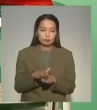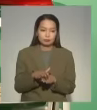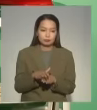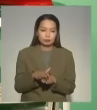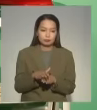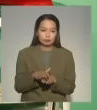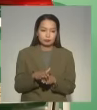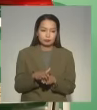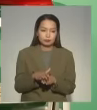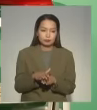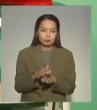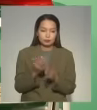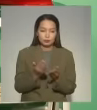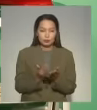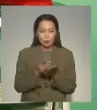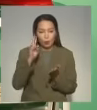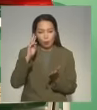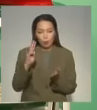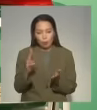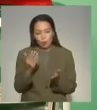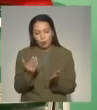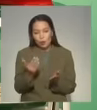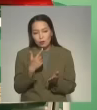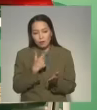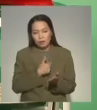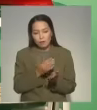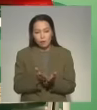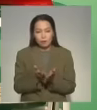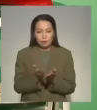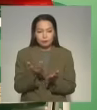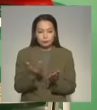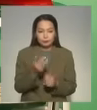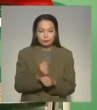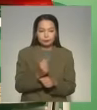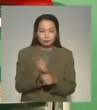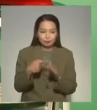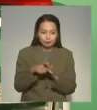жесть, где-то что-то выходит. Ну, вот так вот. Винты паяные, все.